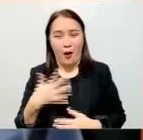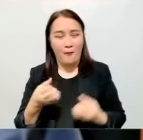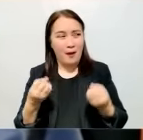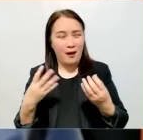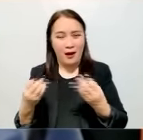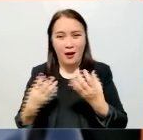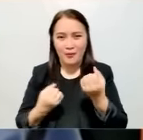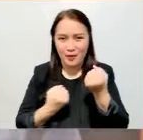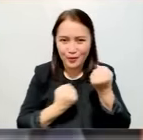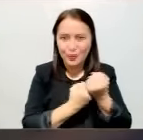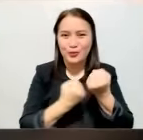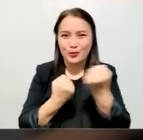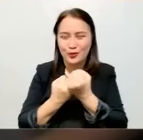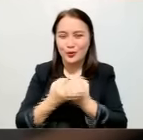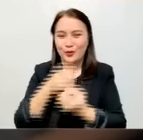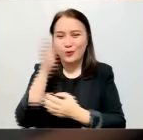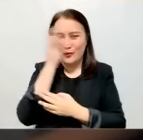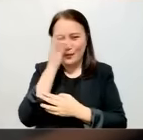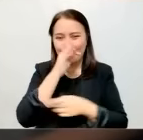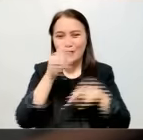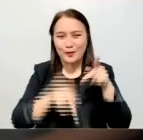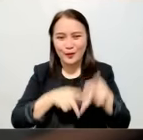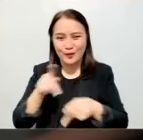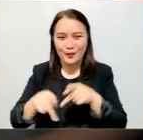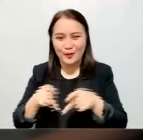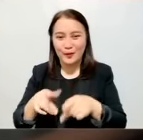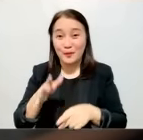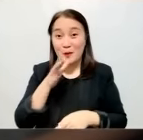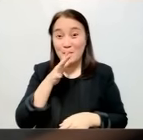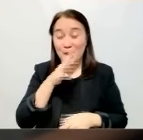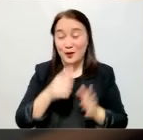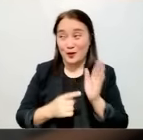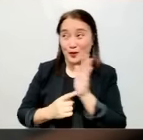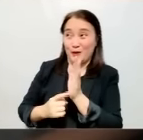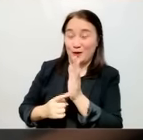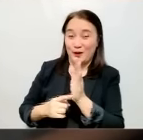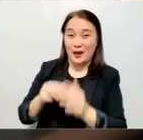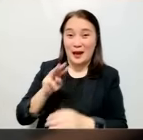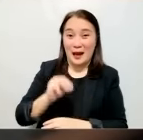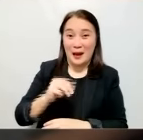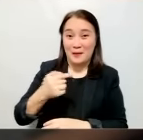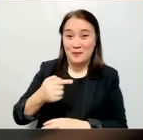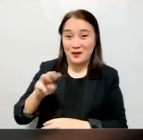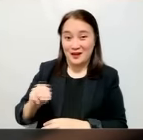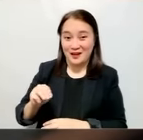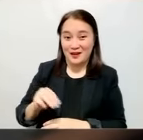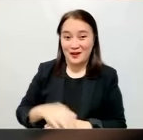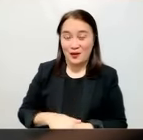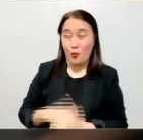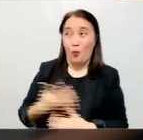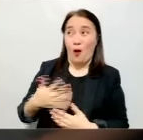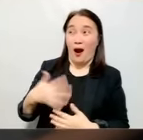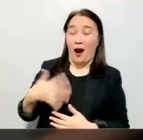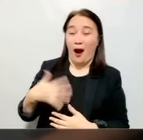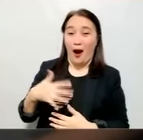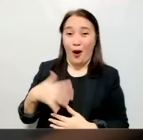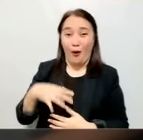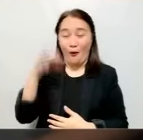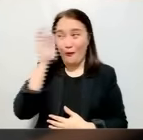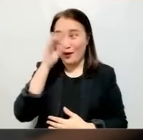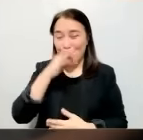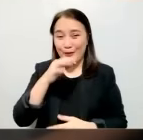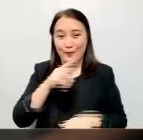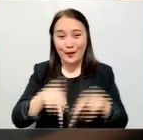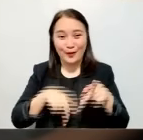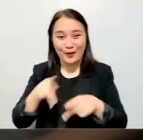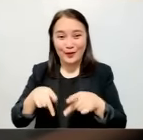ng mga Pinoy. Or my mom showed me a video of me on MGM. Like the Philippine news channel, and I was like, oh my god, that's me. And